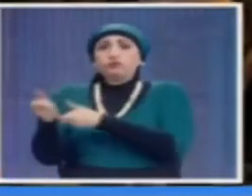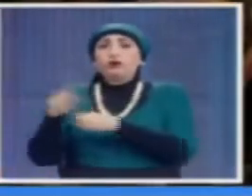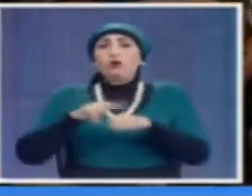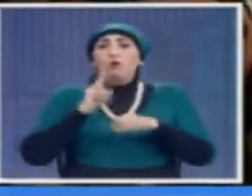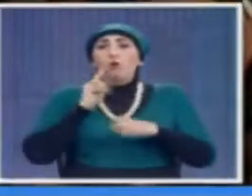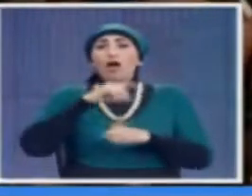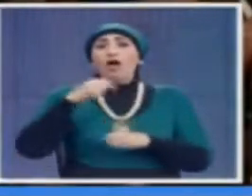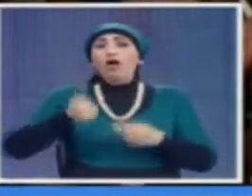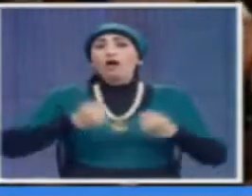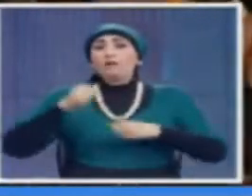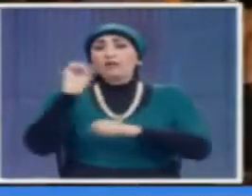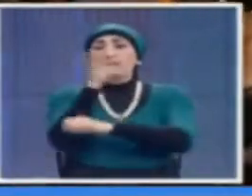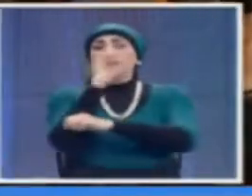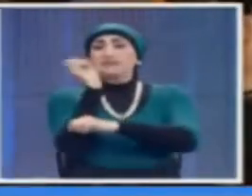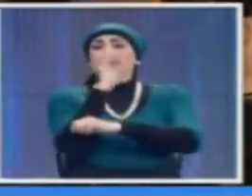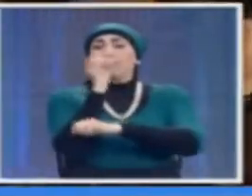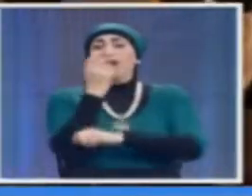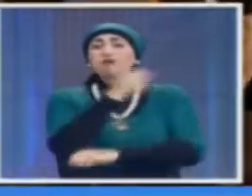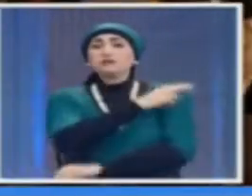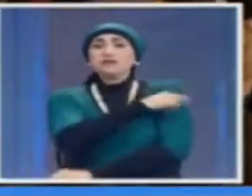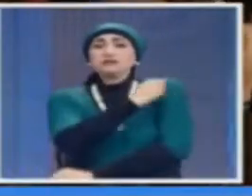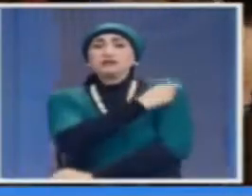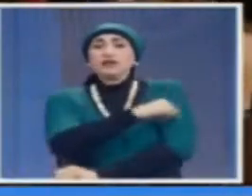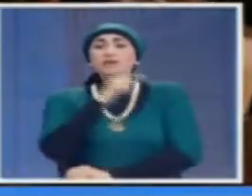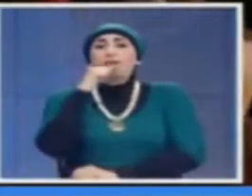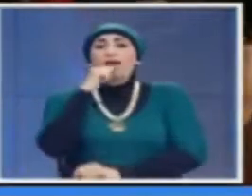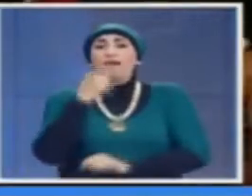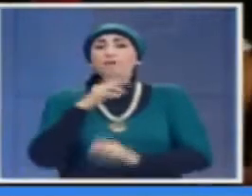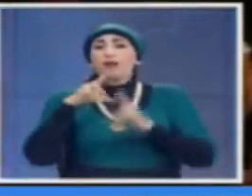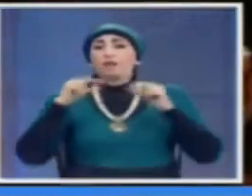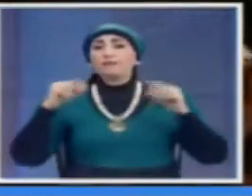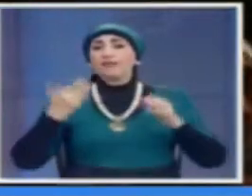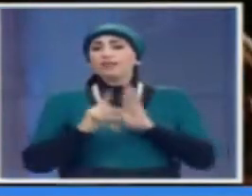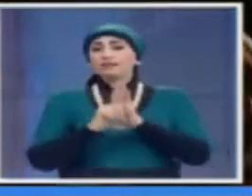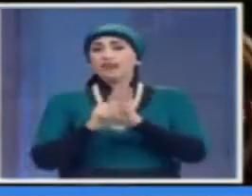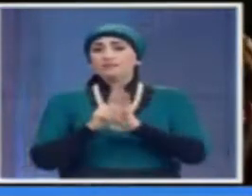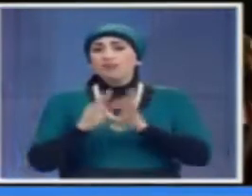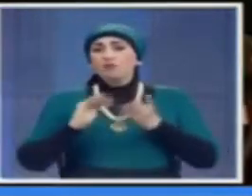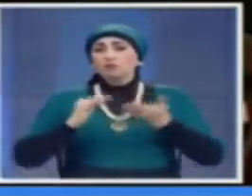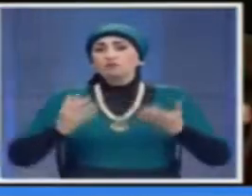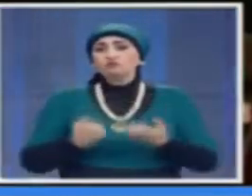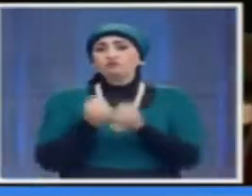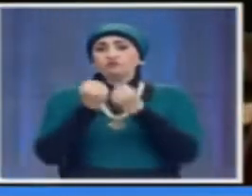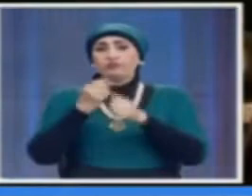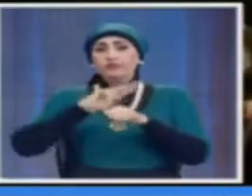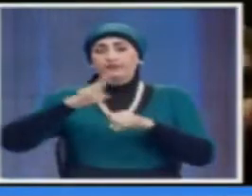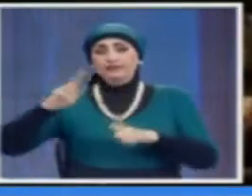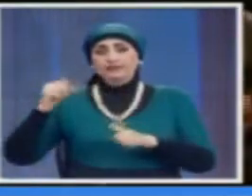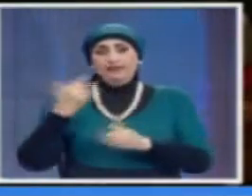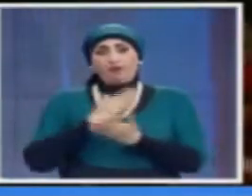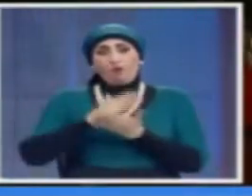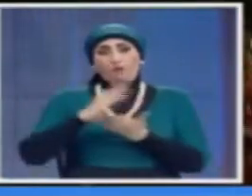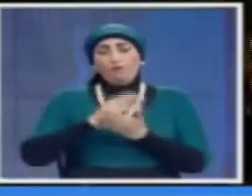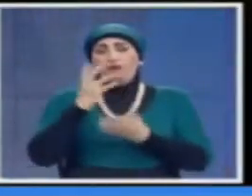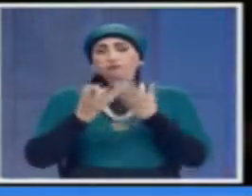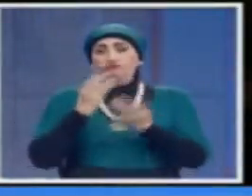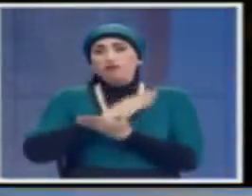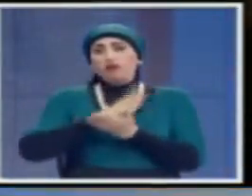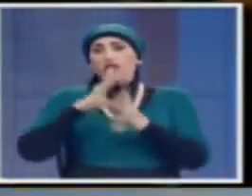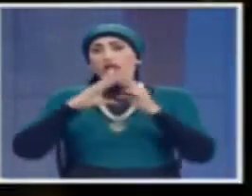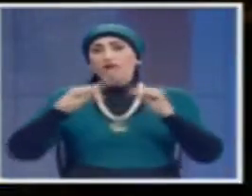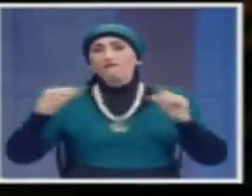المدني وسيارات الإسعاف التابعة للصليب الأحمر اللبناني لتقديم الدعم والمساندة والقيام بعمليات إخماد